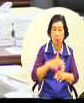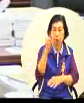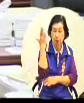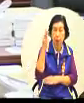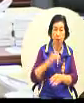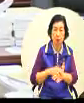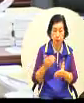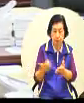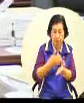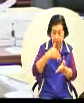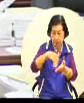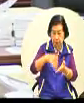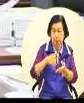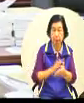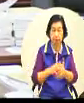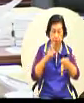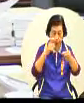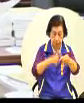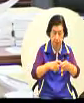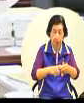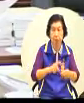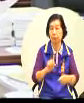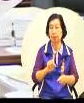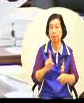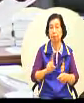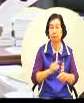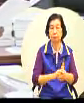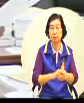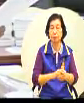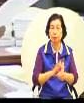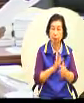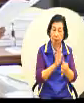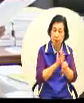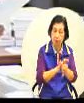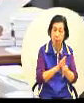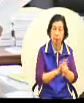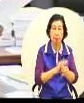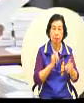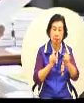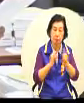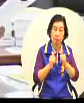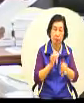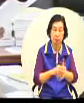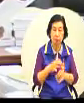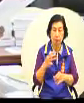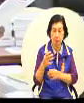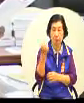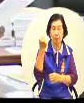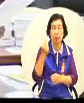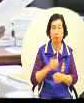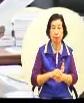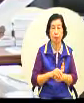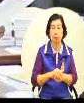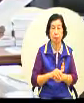的目的就是为了人民的权利，尤其是原乡